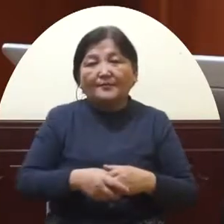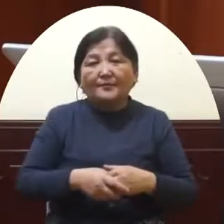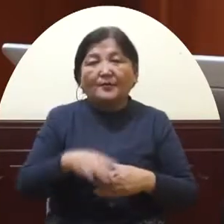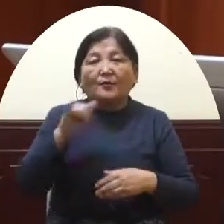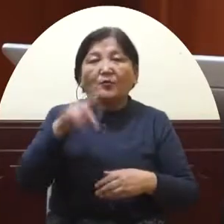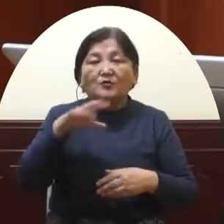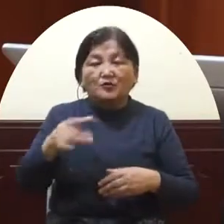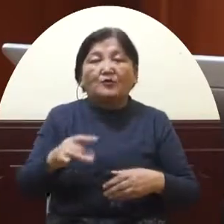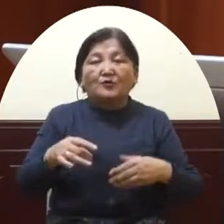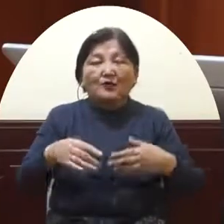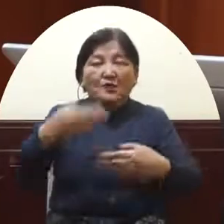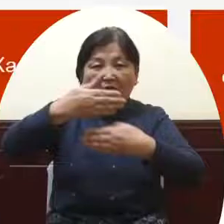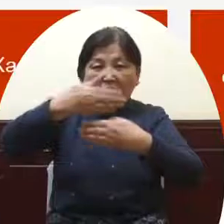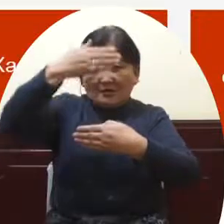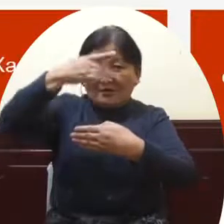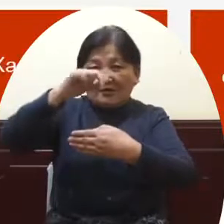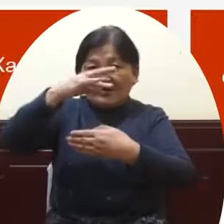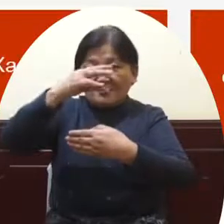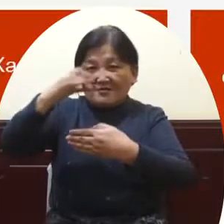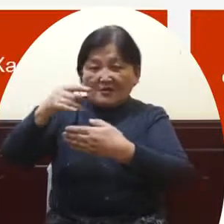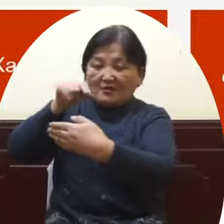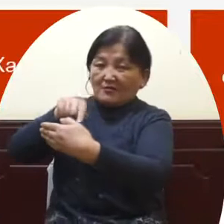Улс төрийн хамаар нөлөөлөл маш ихтэй.